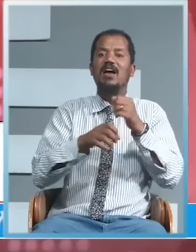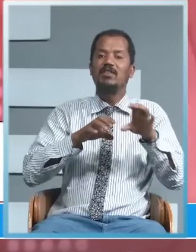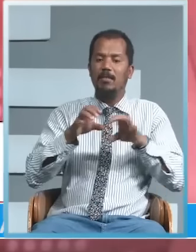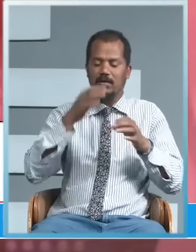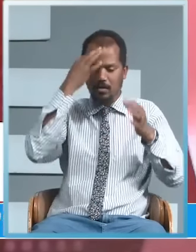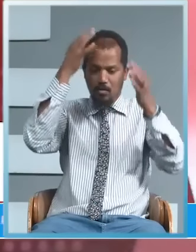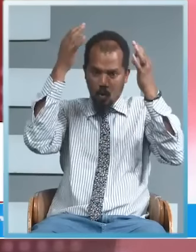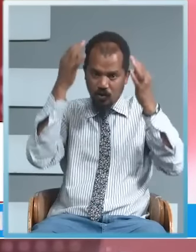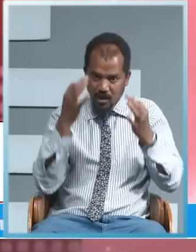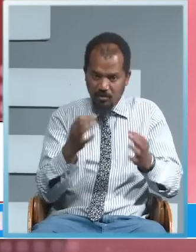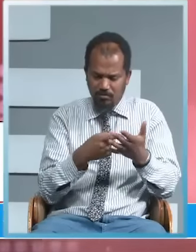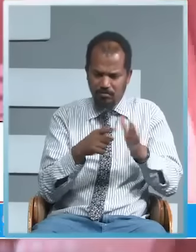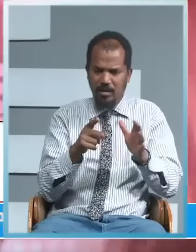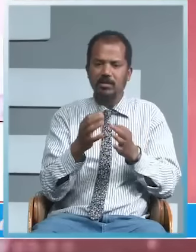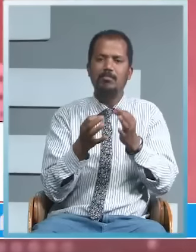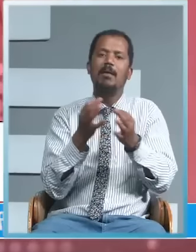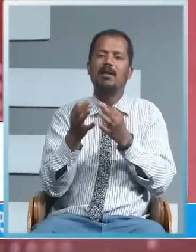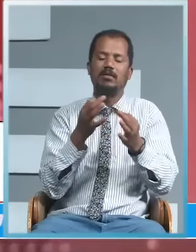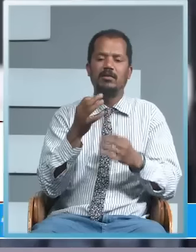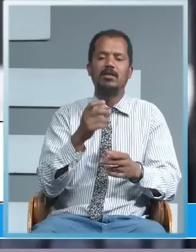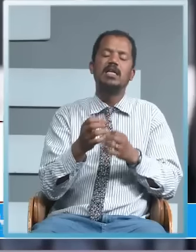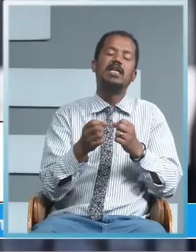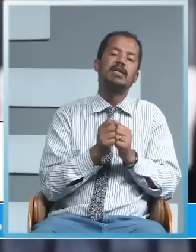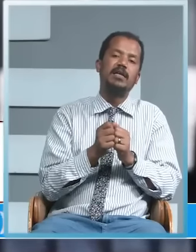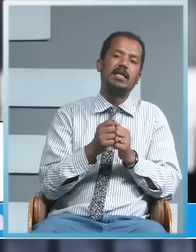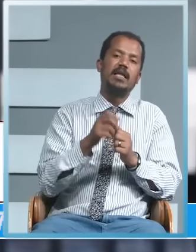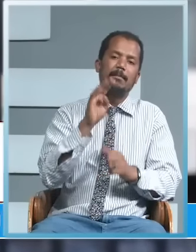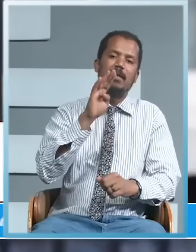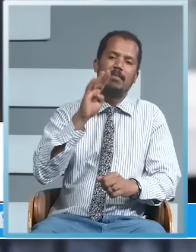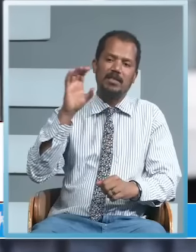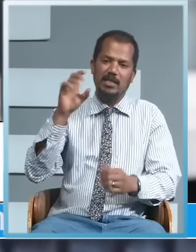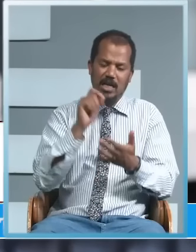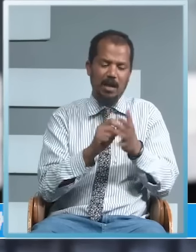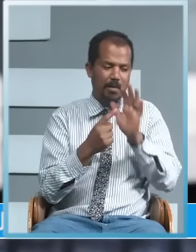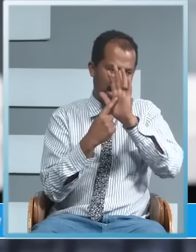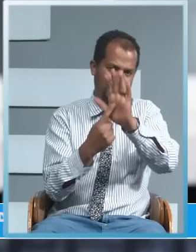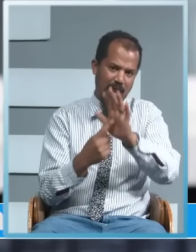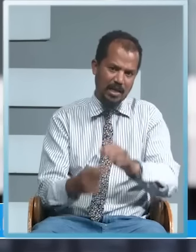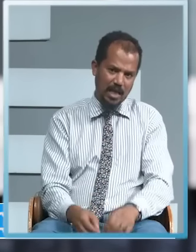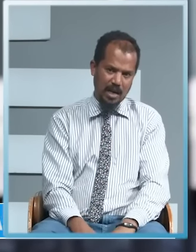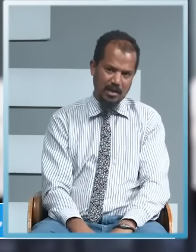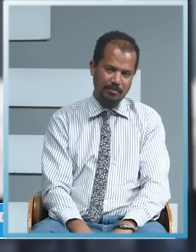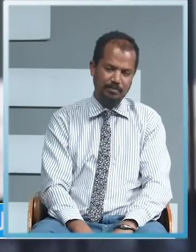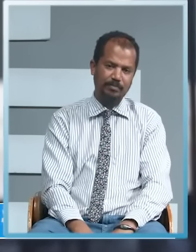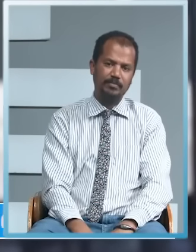ለማድረግ መወሰናቸው በግልጽ ማብራራታቸው እንደተገለጸ የቢቢሲ ዘገባ ያመላክታል።